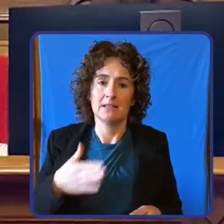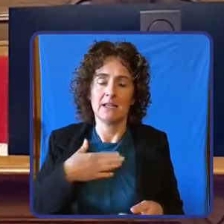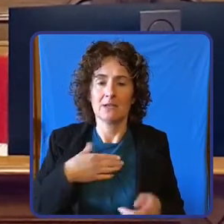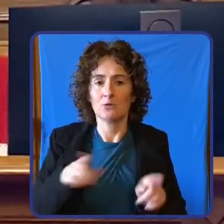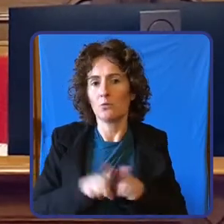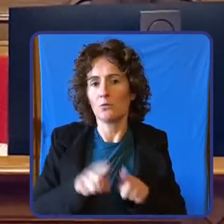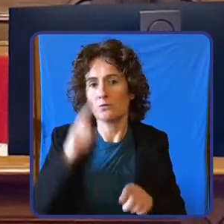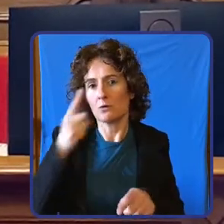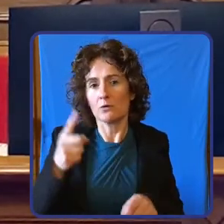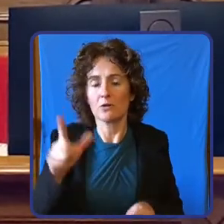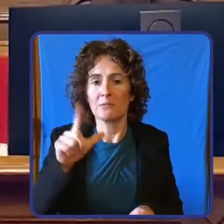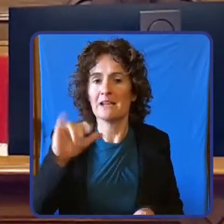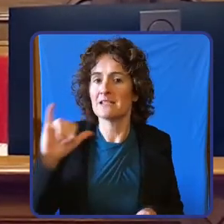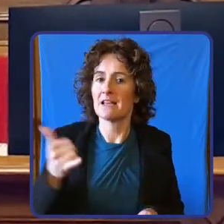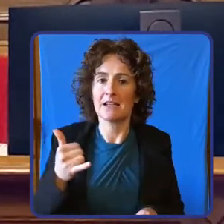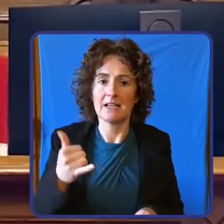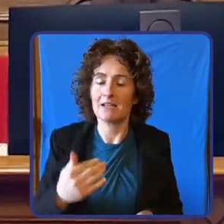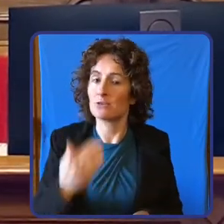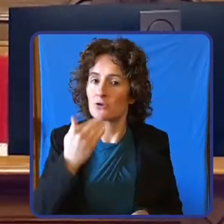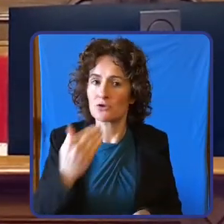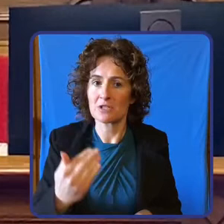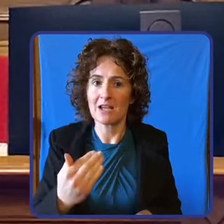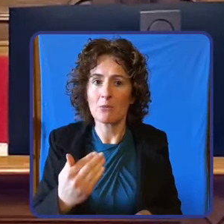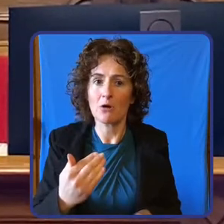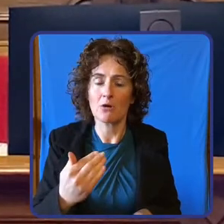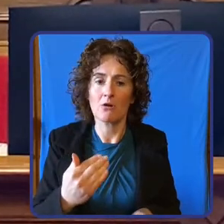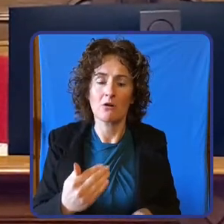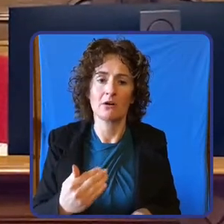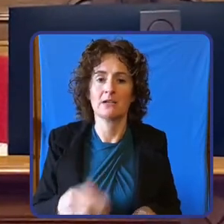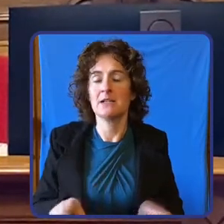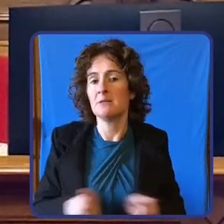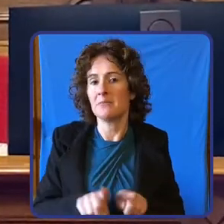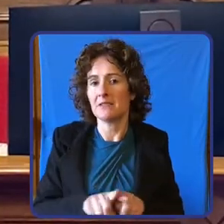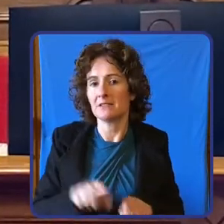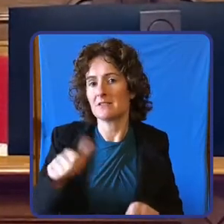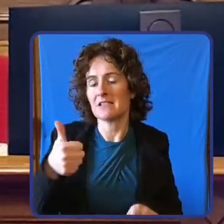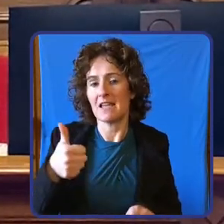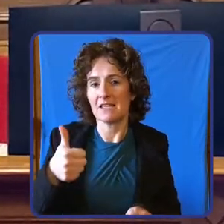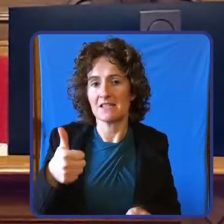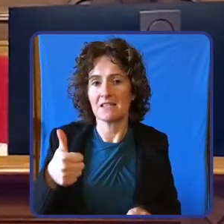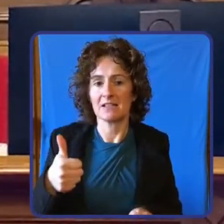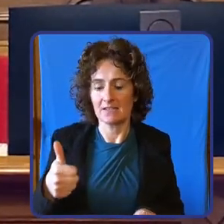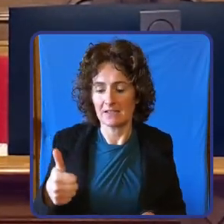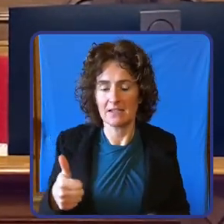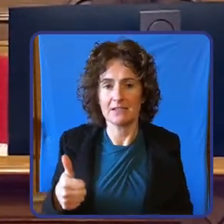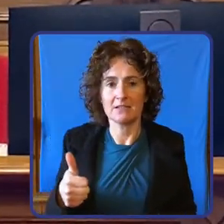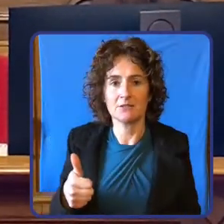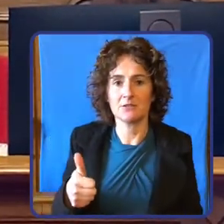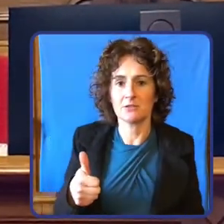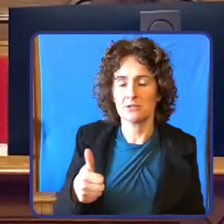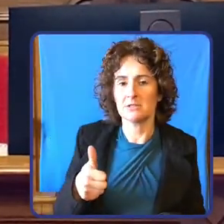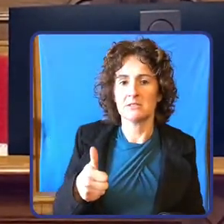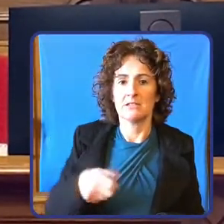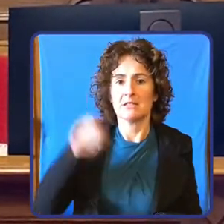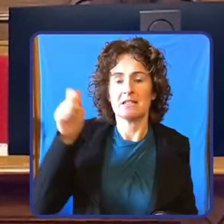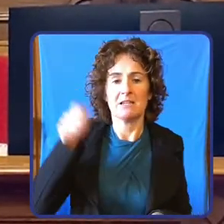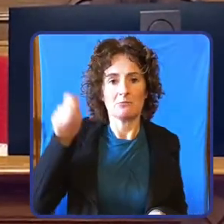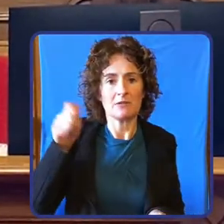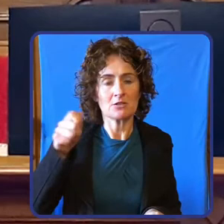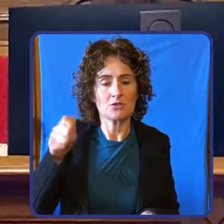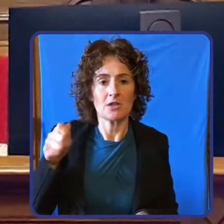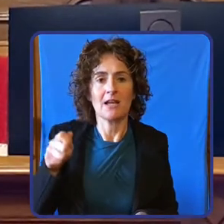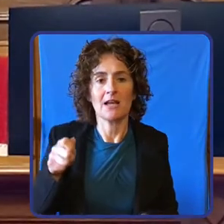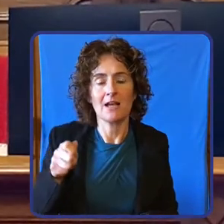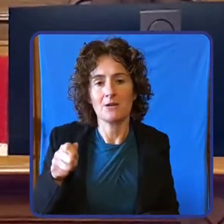János nem akar a történelembe bevonulni úgy, mint az egyetlen olyan fideszes képviselő, aki megakadályozza a saját városának a neki járó